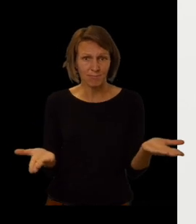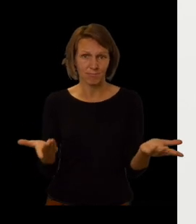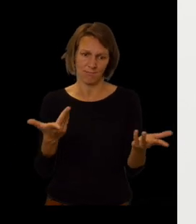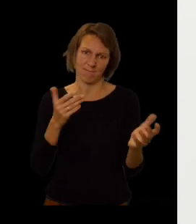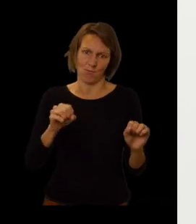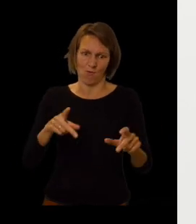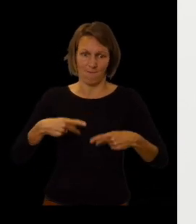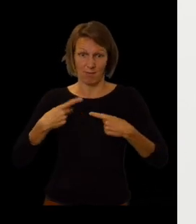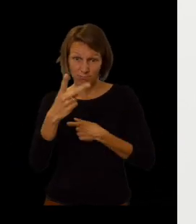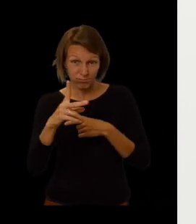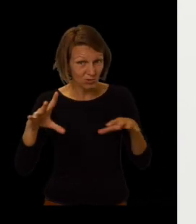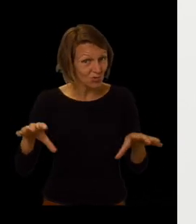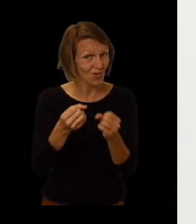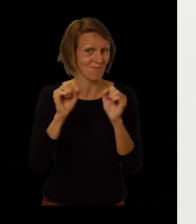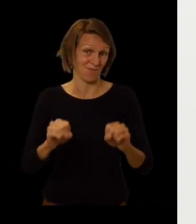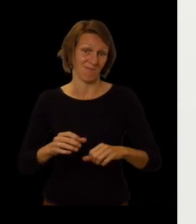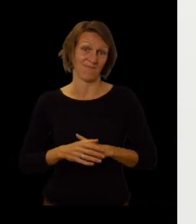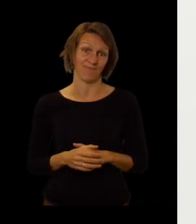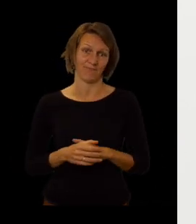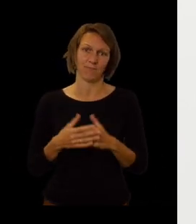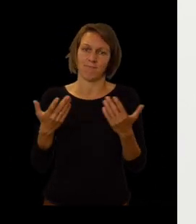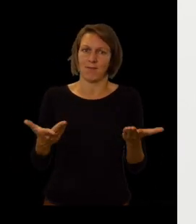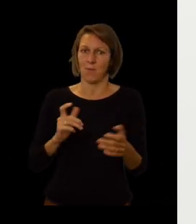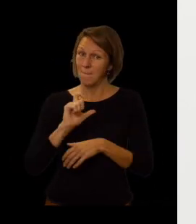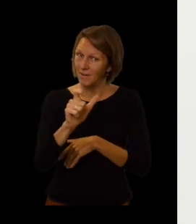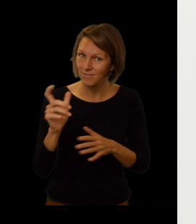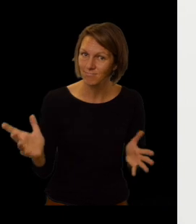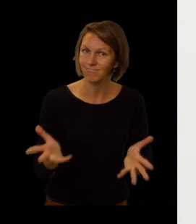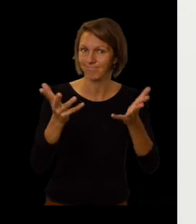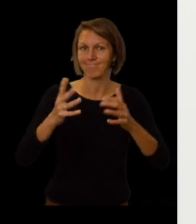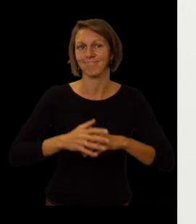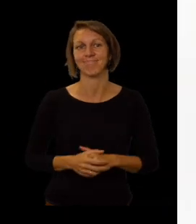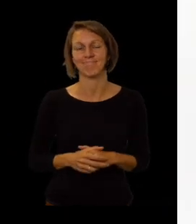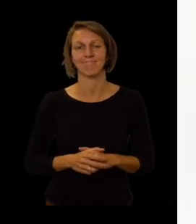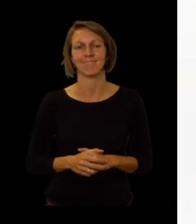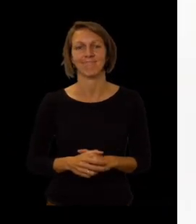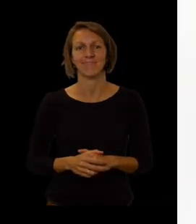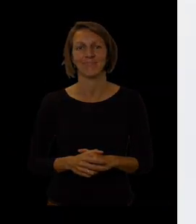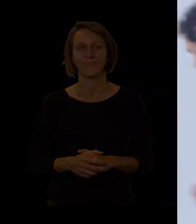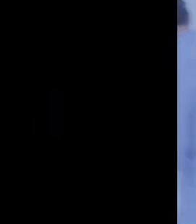ça peut vous sauver la vie. Alors je compte sur vous. C'est à votre tour maintenant.